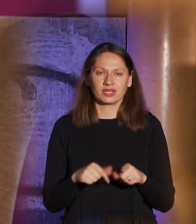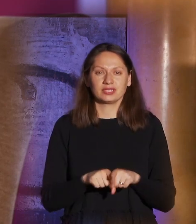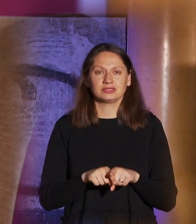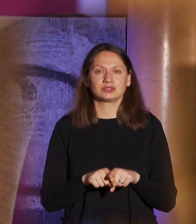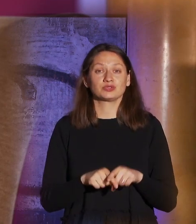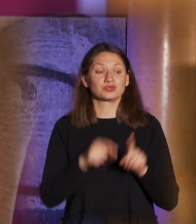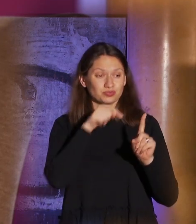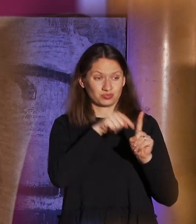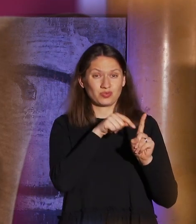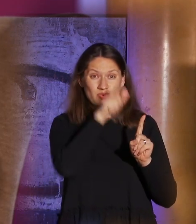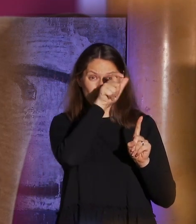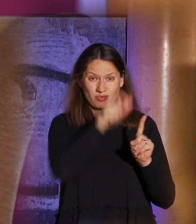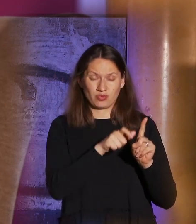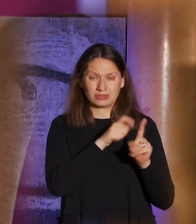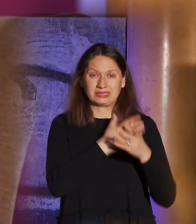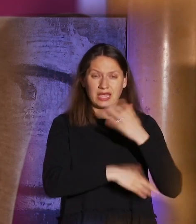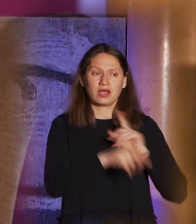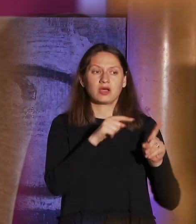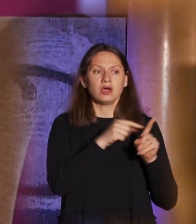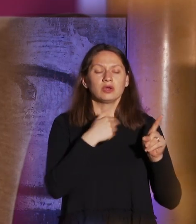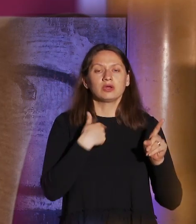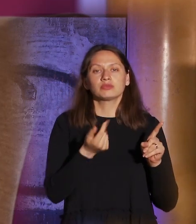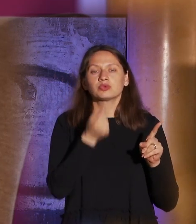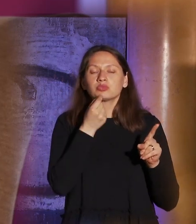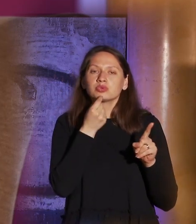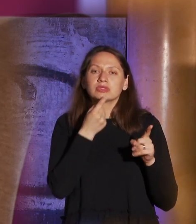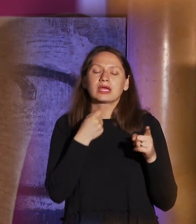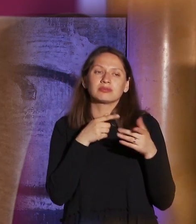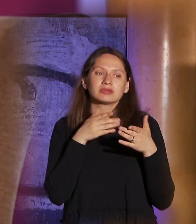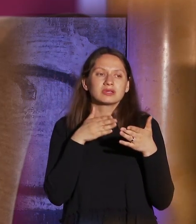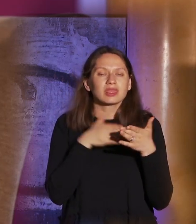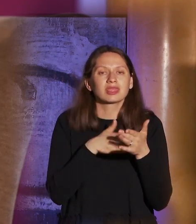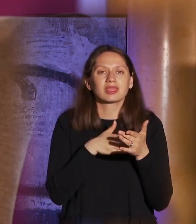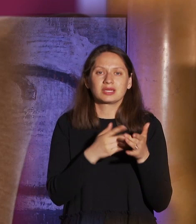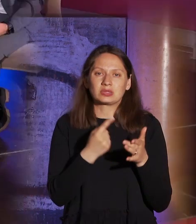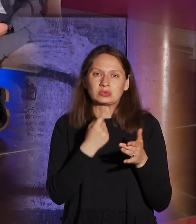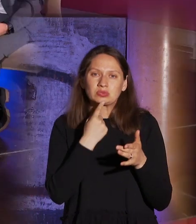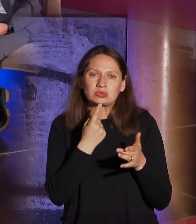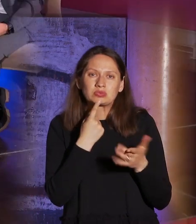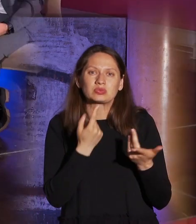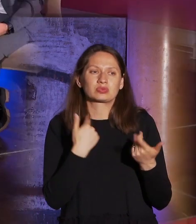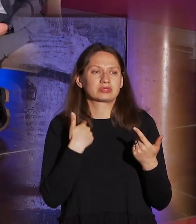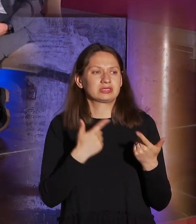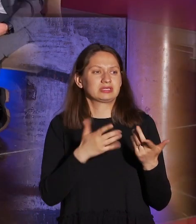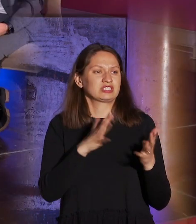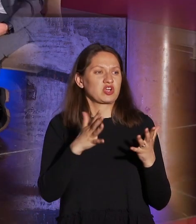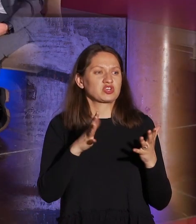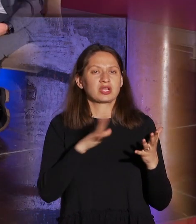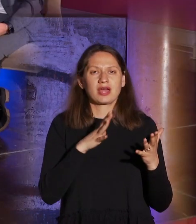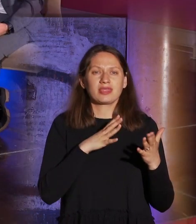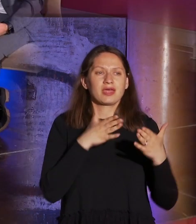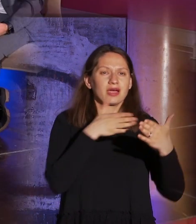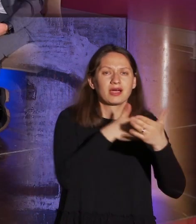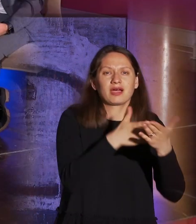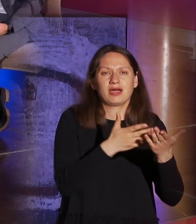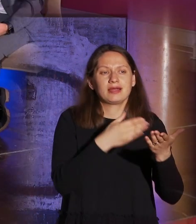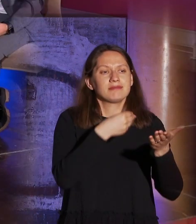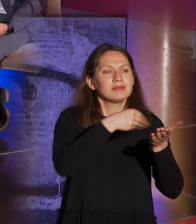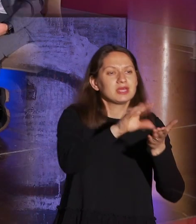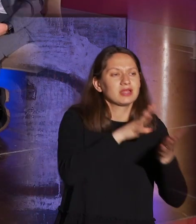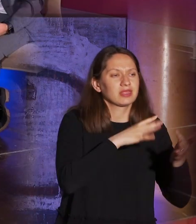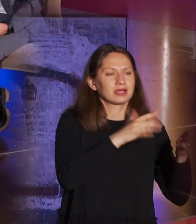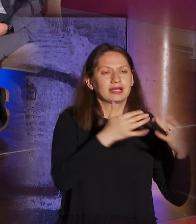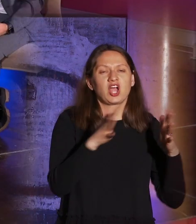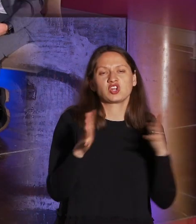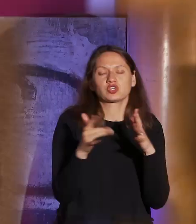sunkumų gyventi, vartoti įvairias vertybės, ne kultūrinės, dovanoti kažką, gyventi, jis